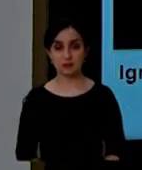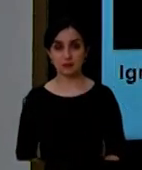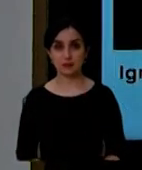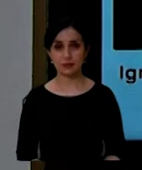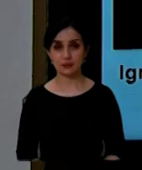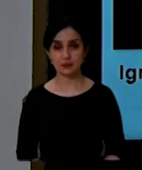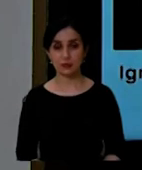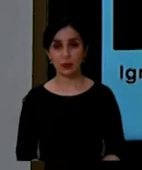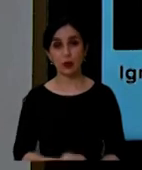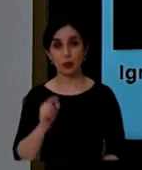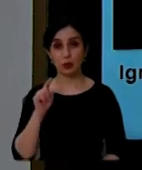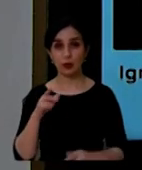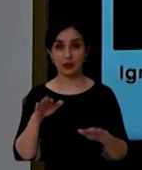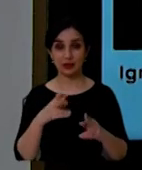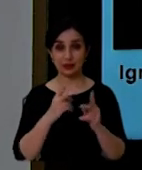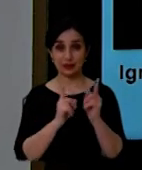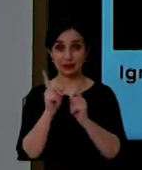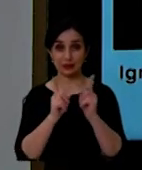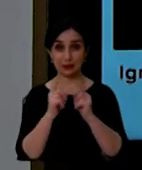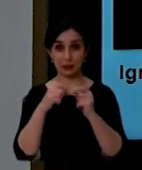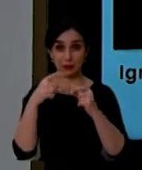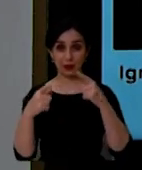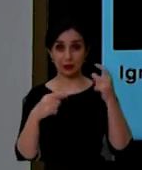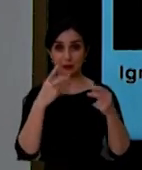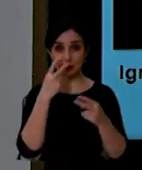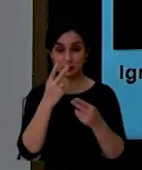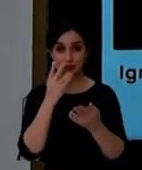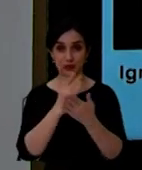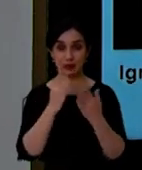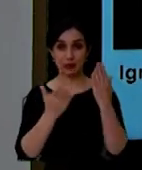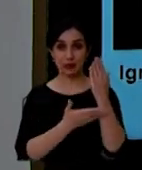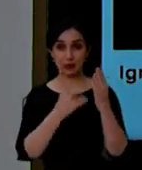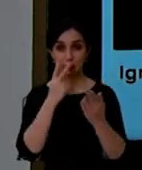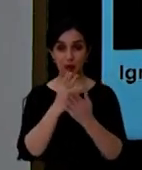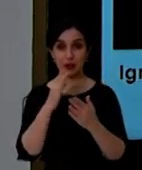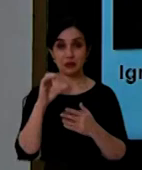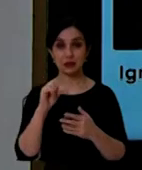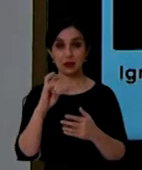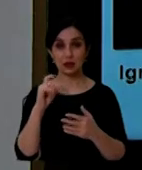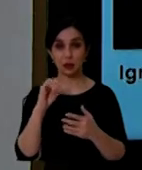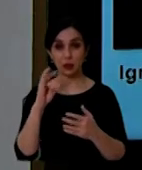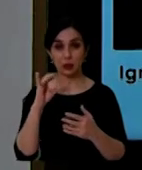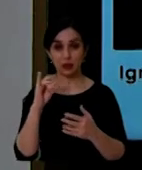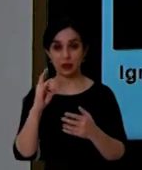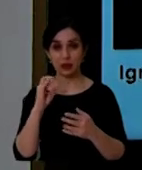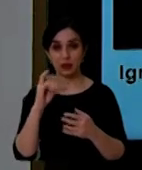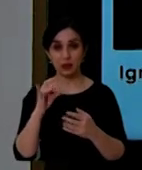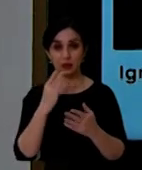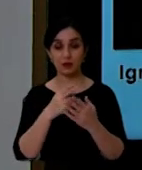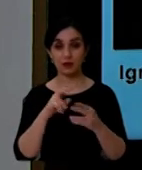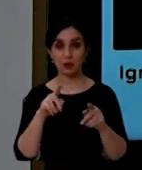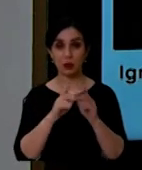Bu yərdə siz məna igna barqlı əsəmləklərinə daraqtlarını qorup təribsəz, sagoniklər və